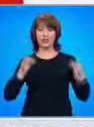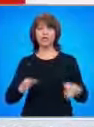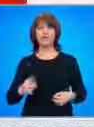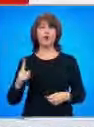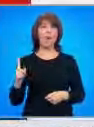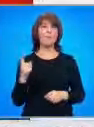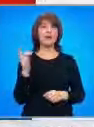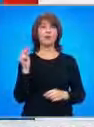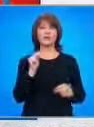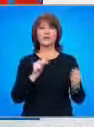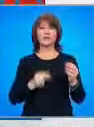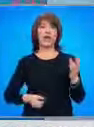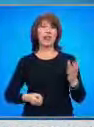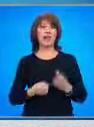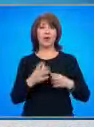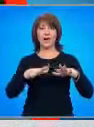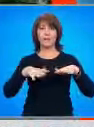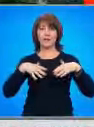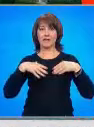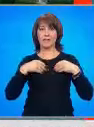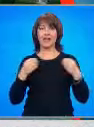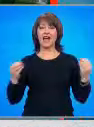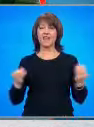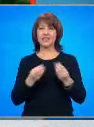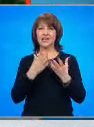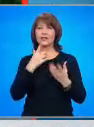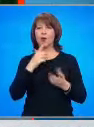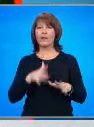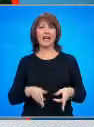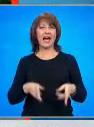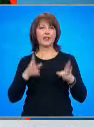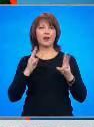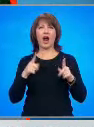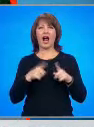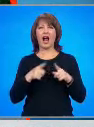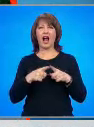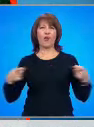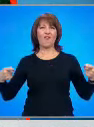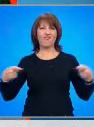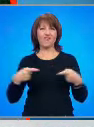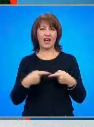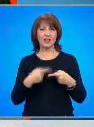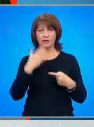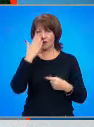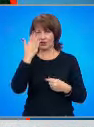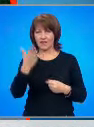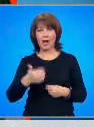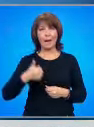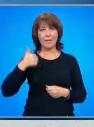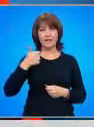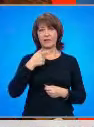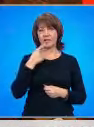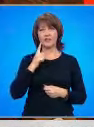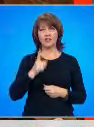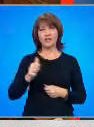тържественото първо заседание на новия парламент. От Възраждане определиха решението като вражески жест, а от БСП заявиха, че трябва да